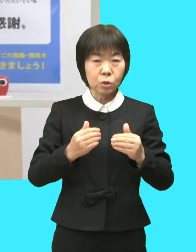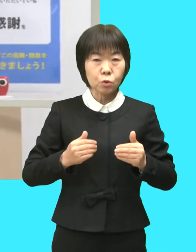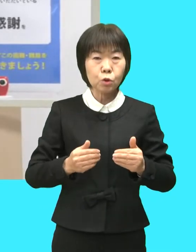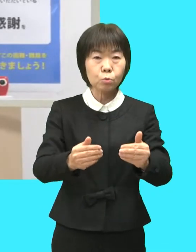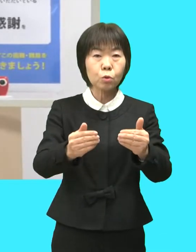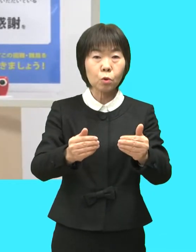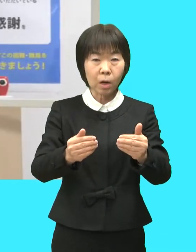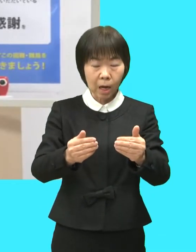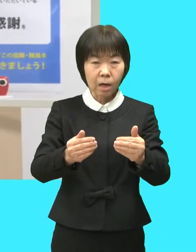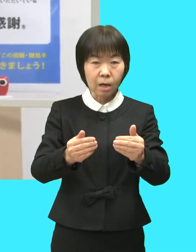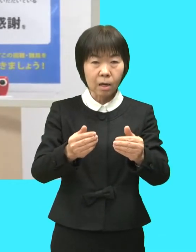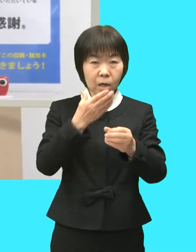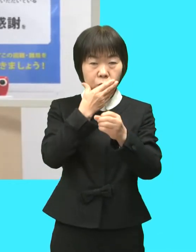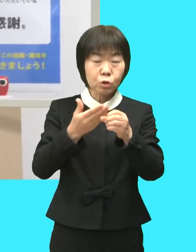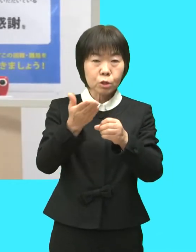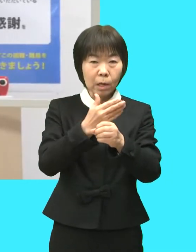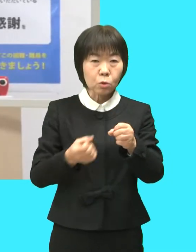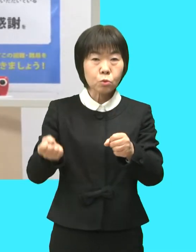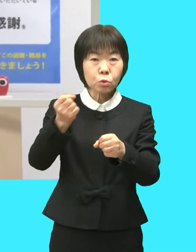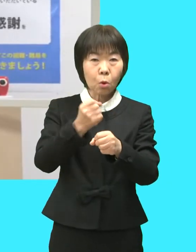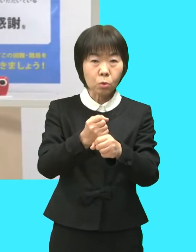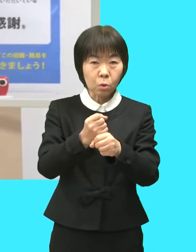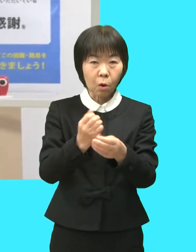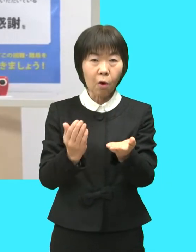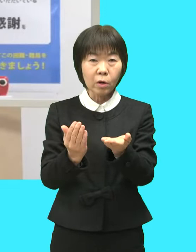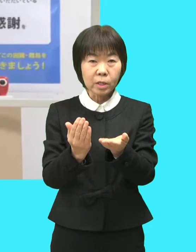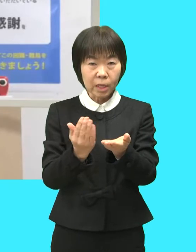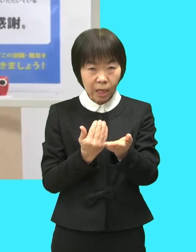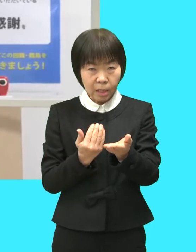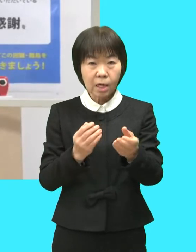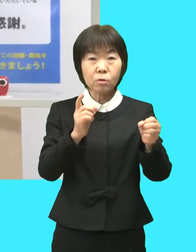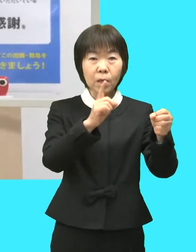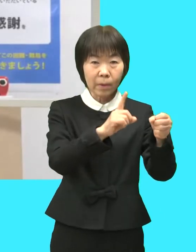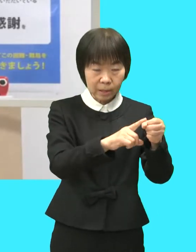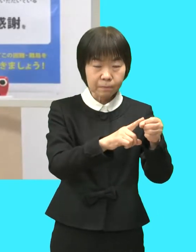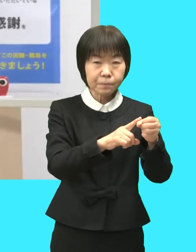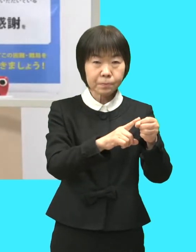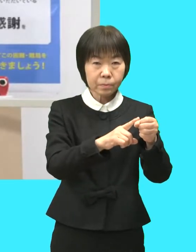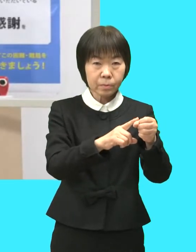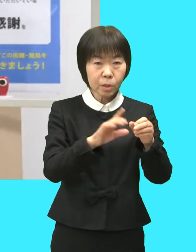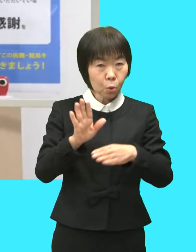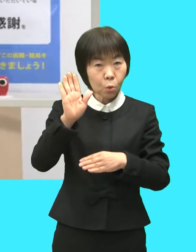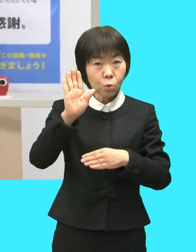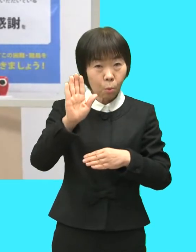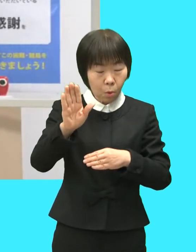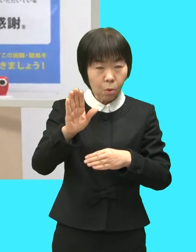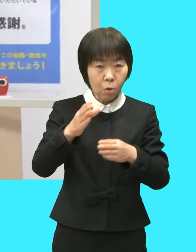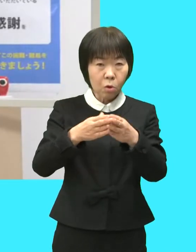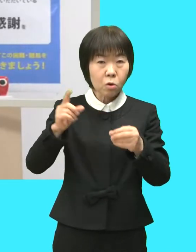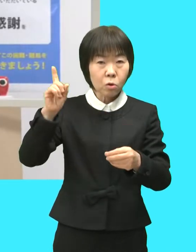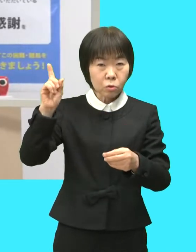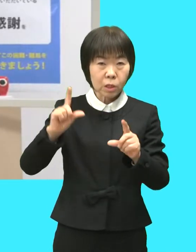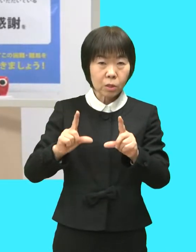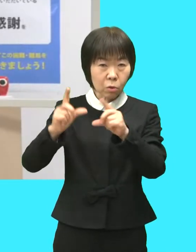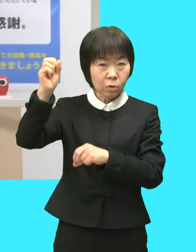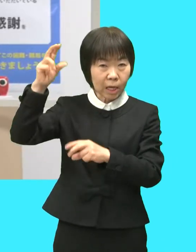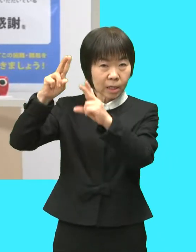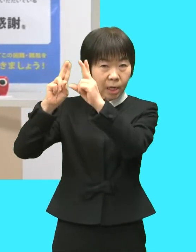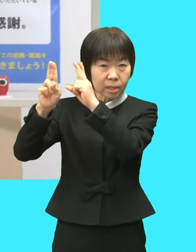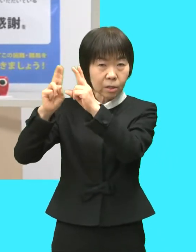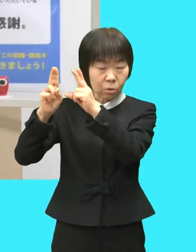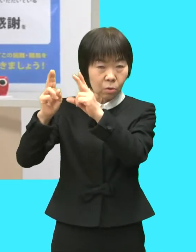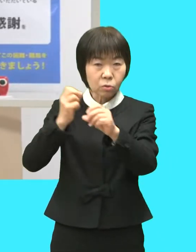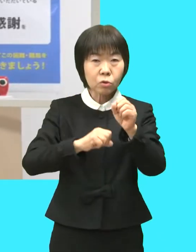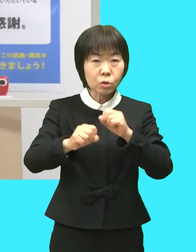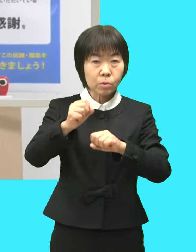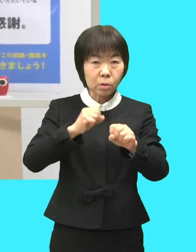進むことが福島の復興の大前提であることから、今後とも国・東京電力の